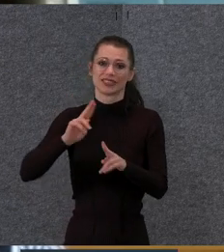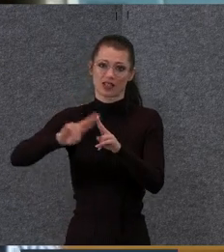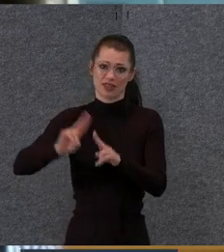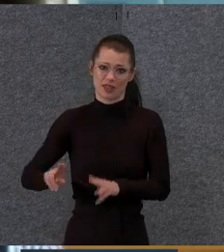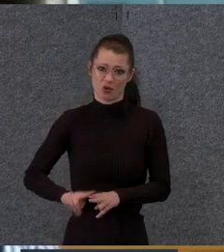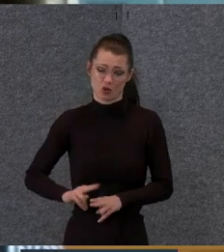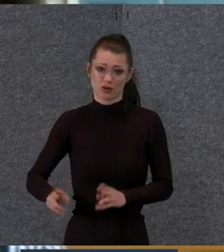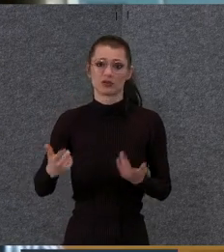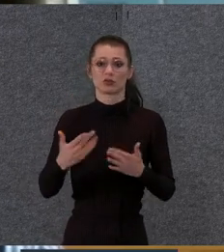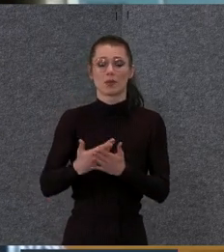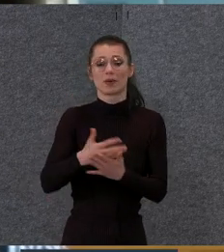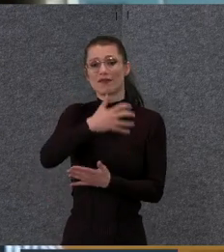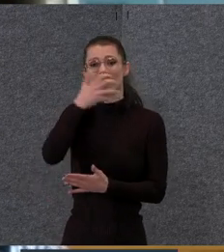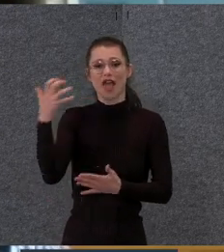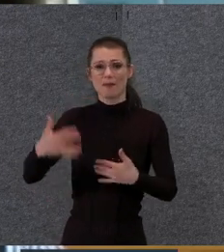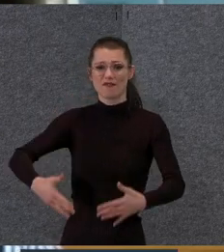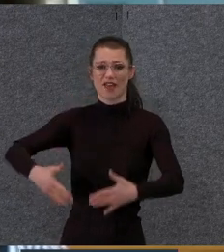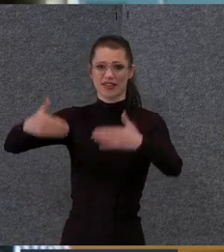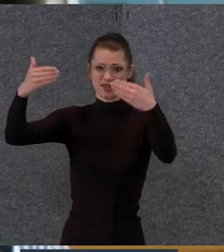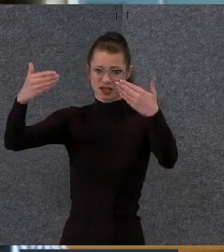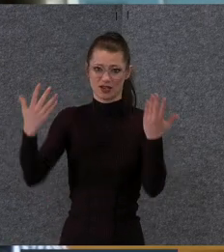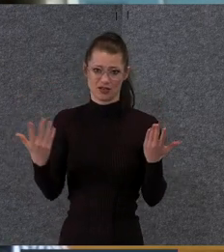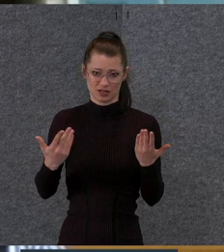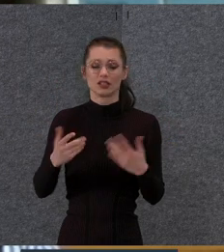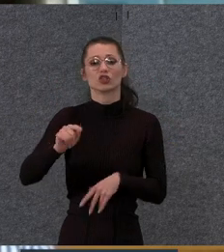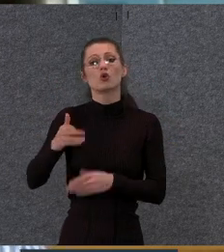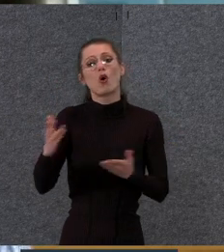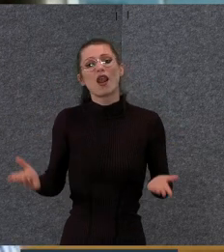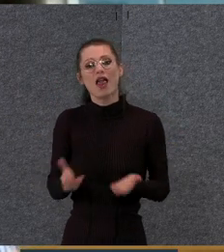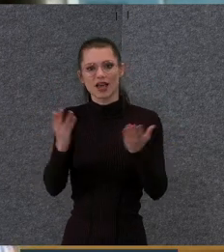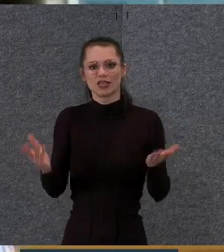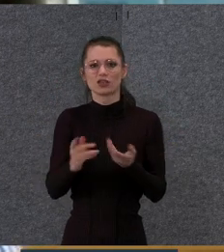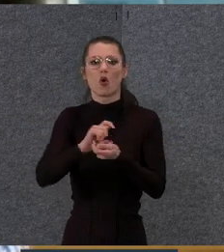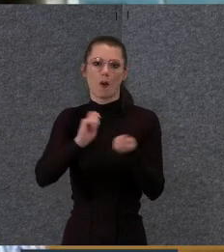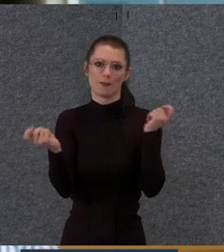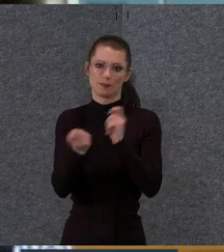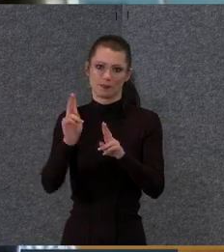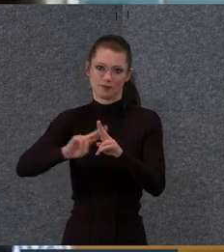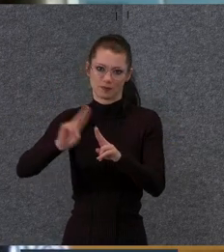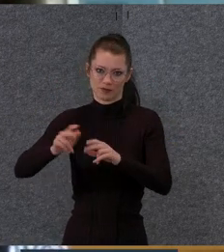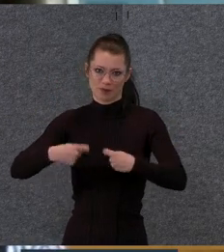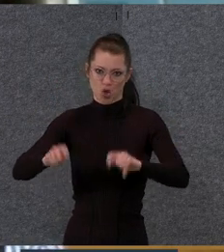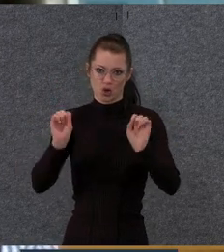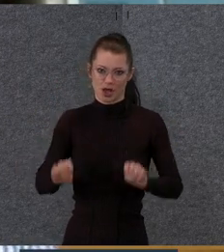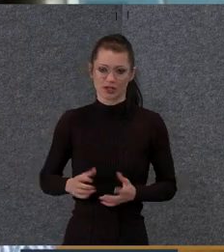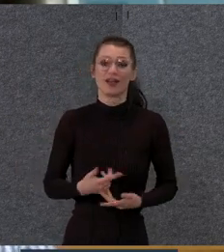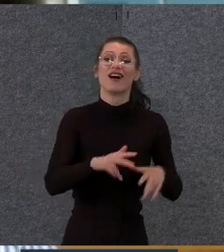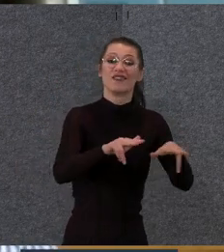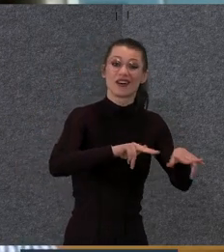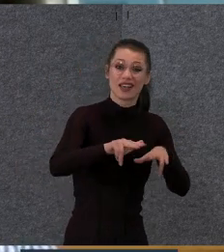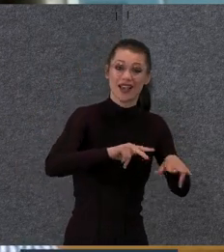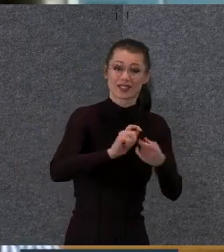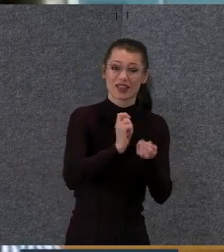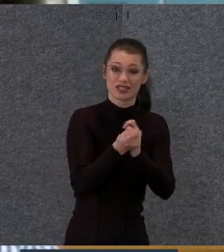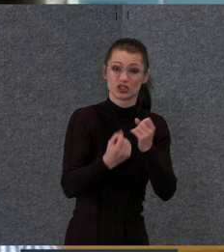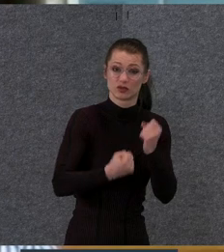dem Bereich Wärmewende, das also der am leichtesten umsetzbare Teil der Energiewende sein wird, ne? Die Verkehrswende ist schwieriger, die Industriewende ist